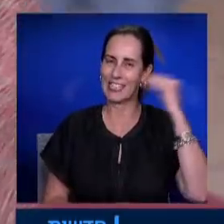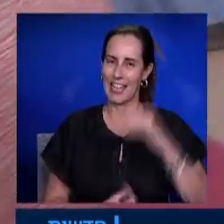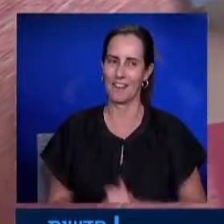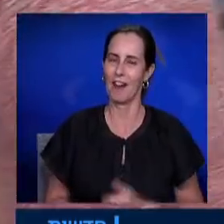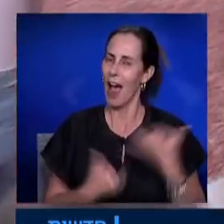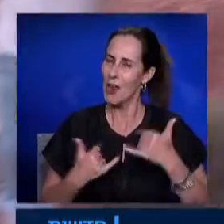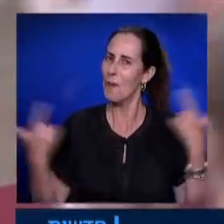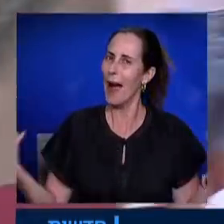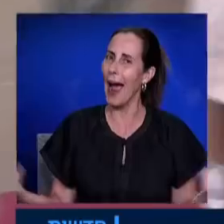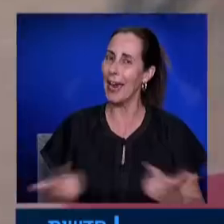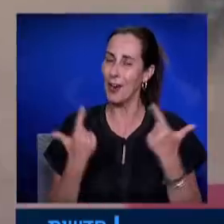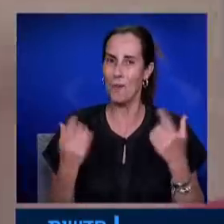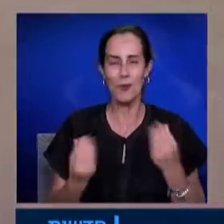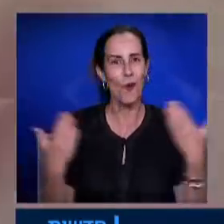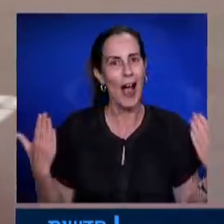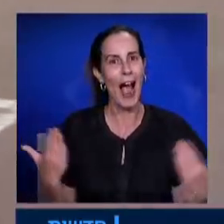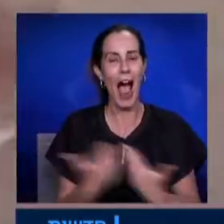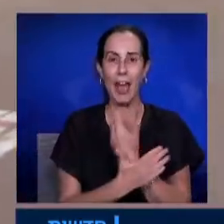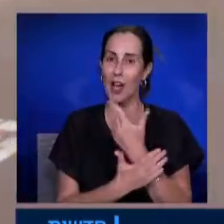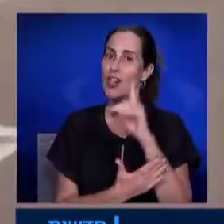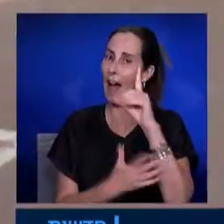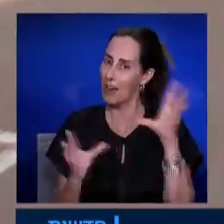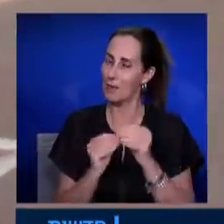חגגו הבוקר התחלה חדשה בצל נגיף קורונה.